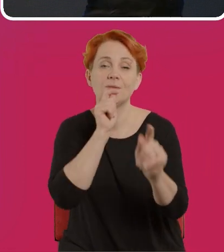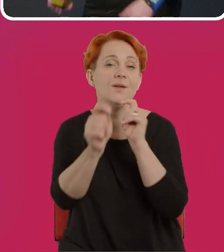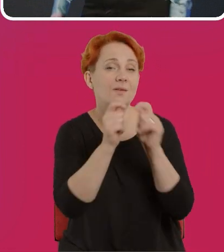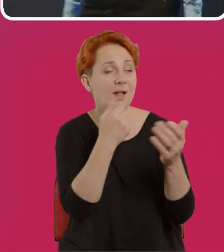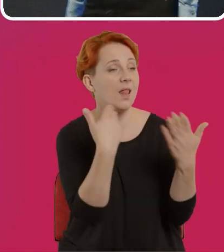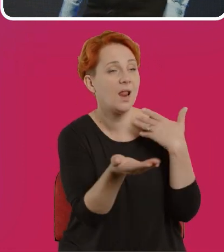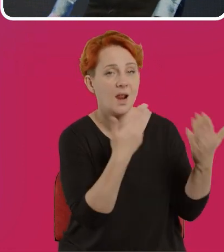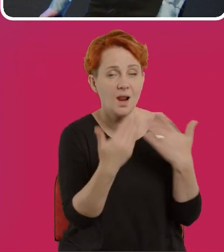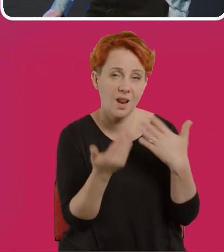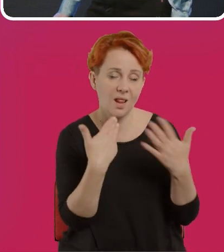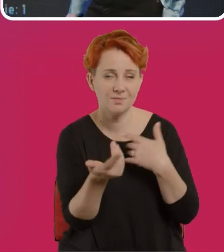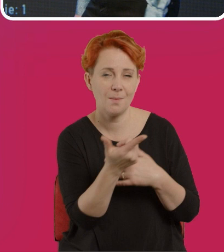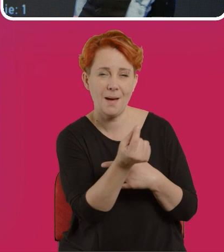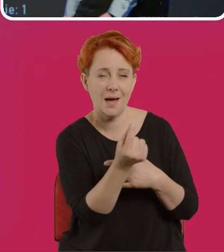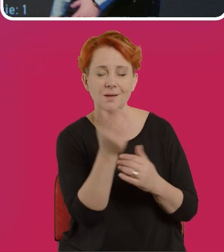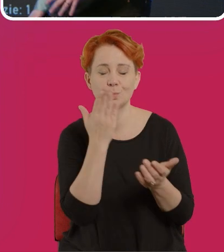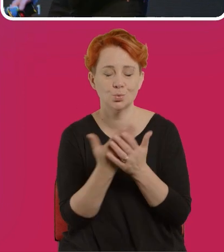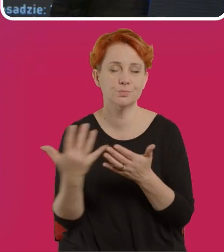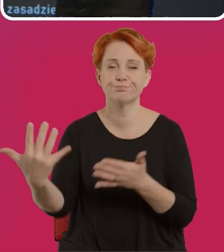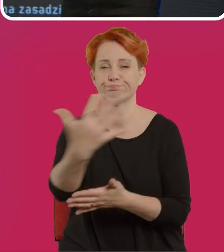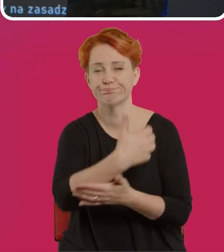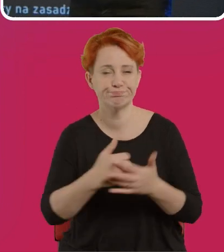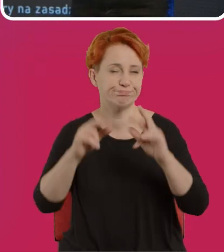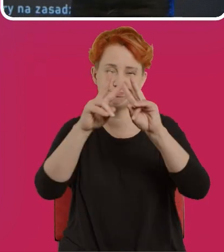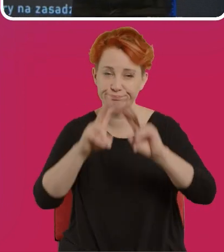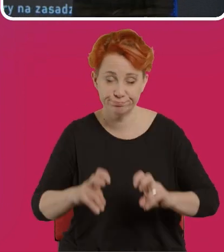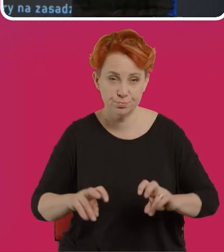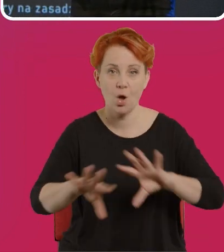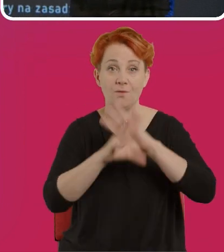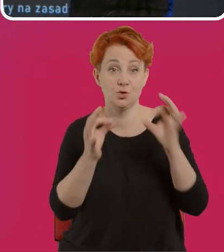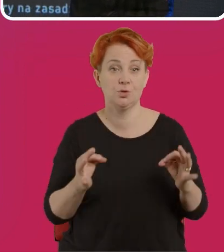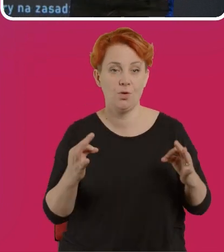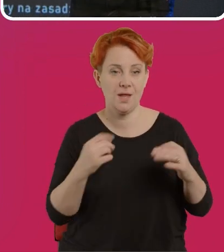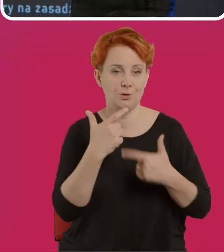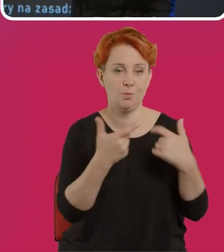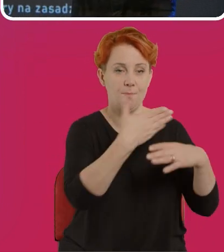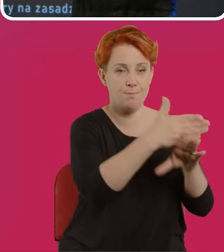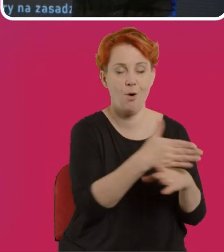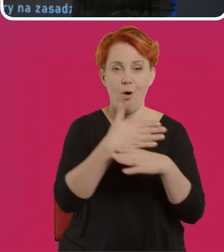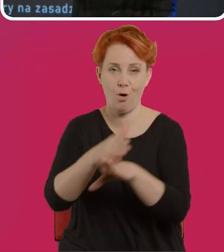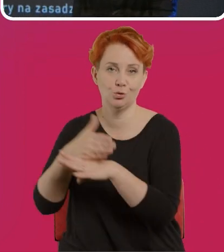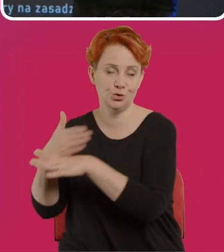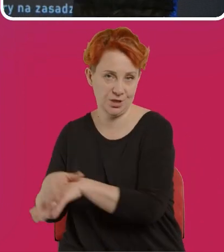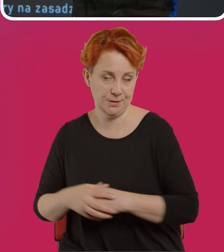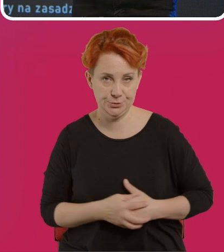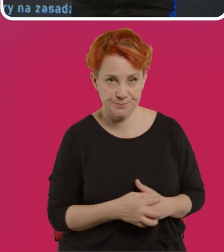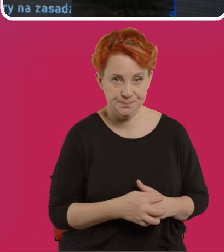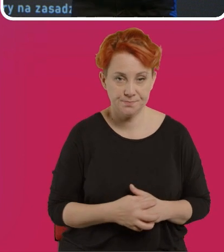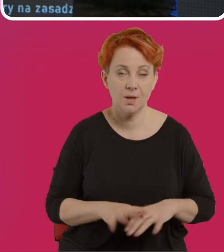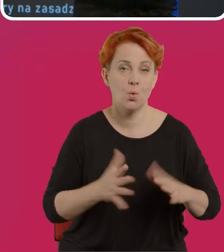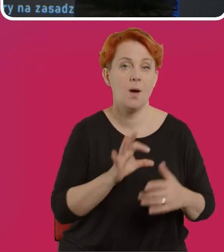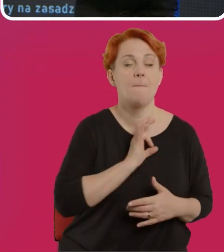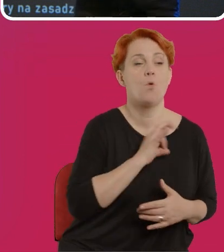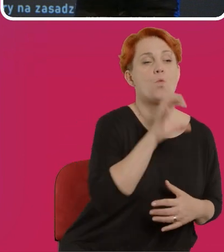naszym sparring partnerem. Podzielmy te wszystkie rzeczy, które udało nam się zgromadzić, czyli na przykład mój